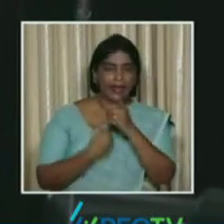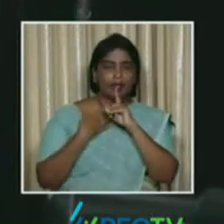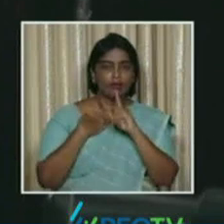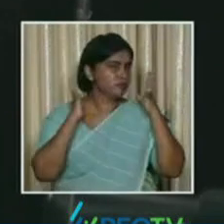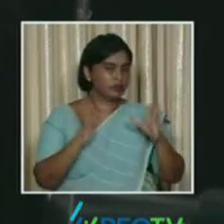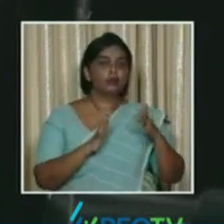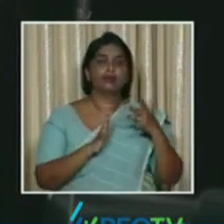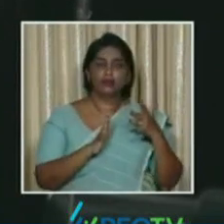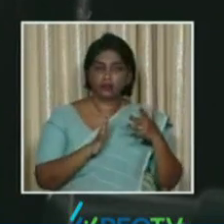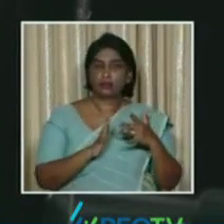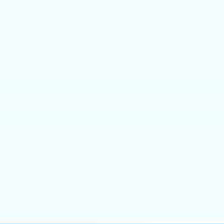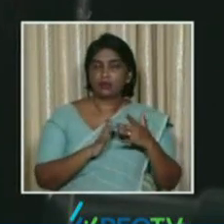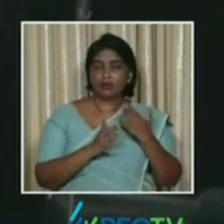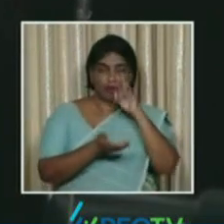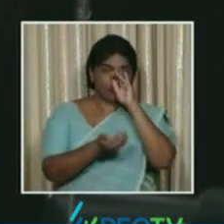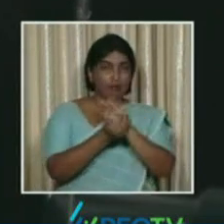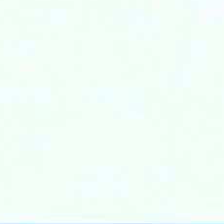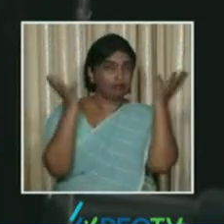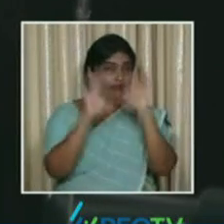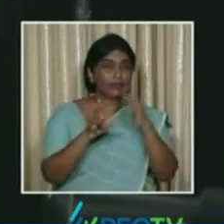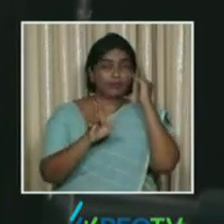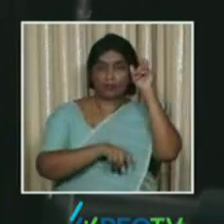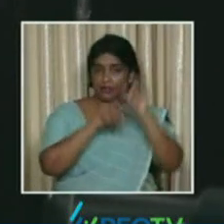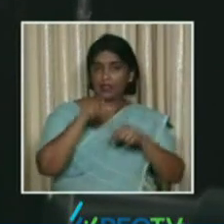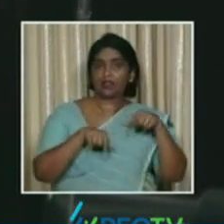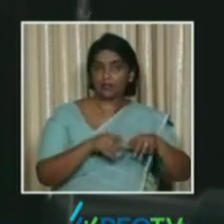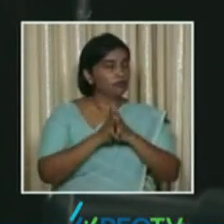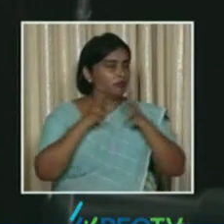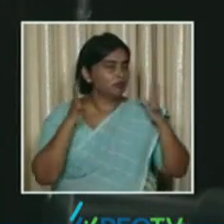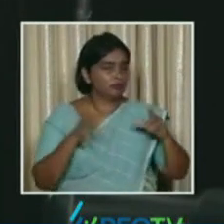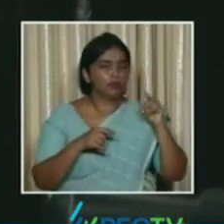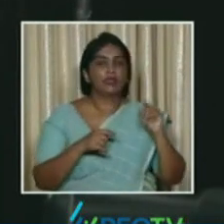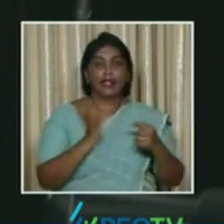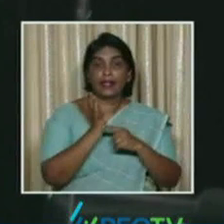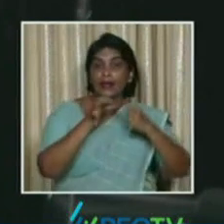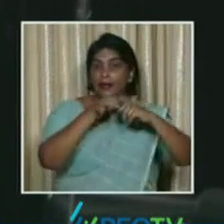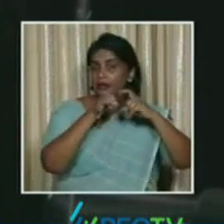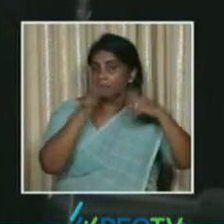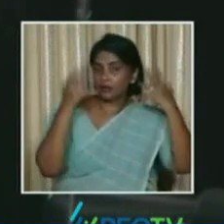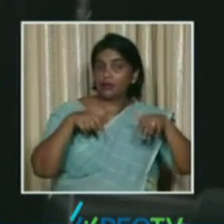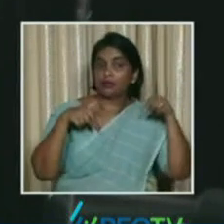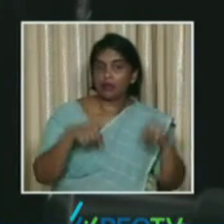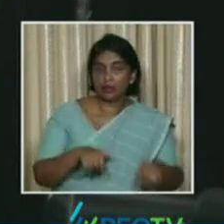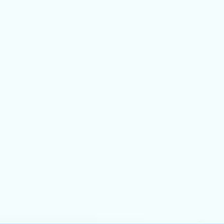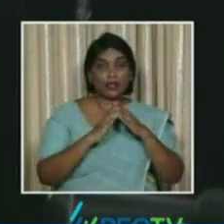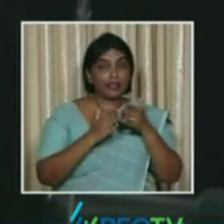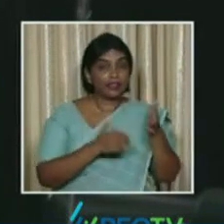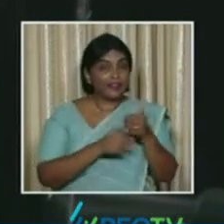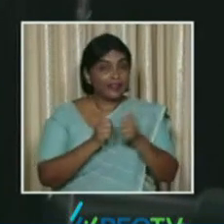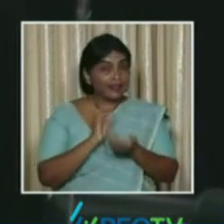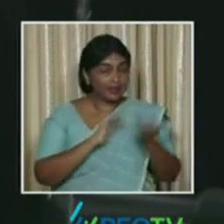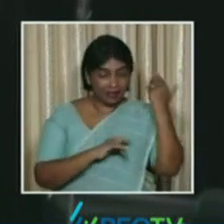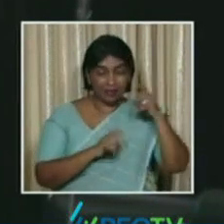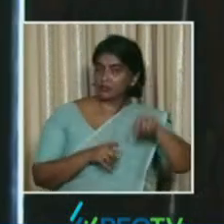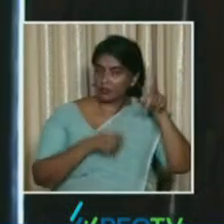ඒක පිළිගන්නේ නැහැ. සේෆ් හවුස් වල හිර වෙලා හිටපු කාන්තාවෝ මේ වෙනකොට ගෙනල්ලා තියෙනවා. ටෙන්ඩර් කැඳවීමක් කරලා අද මේ ගෘහ සේවිකාවන් රක්ෂණය